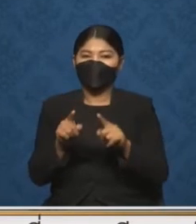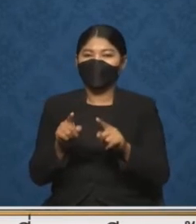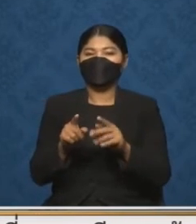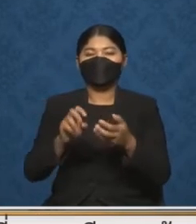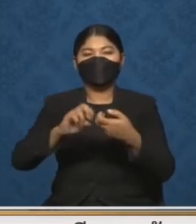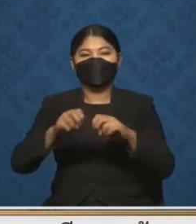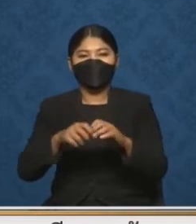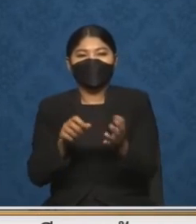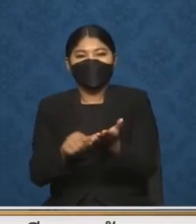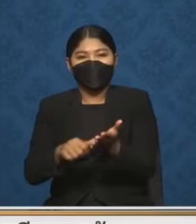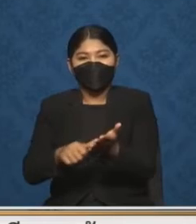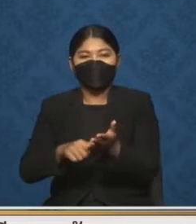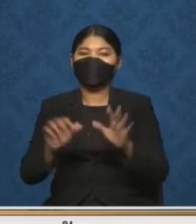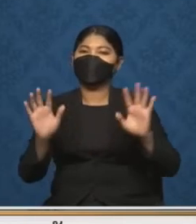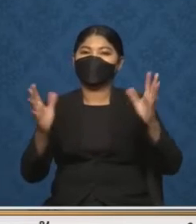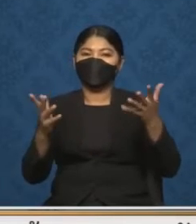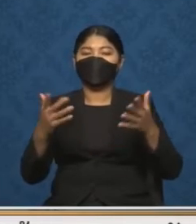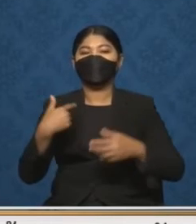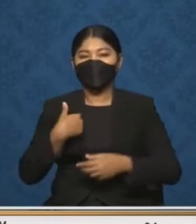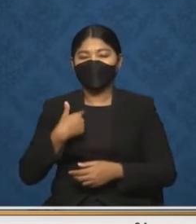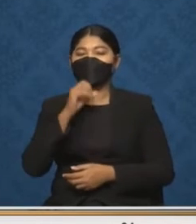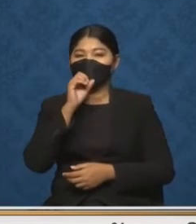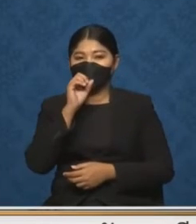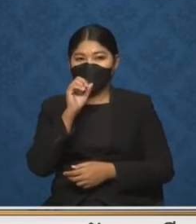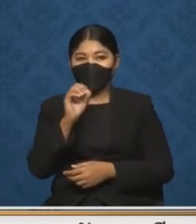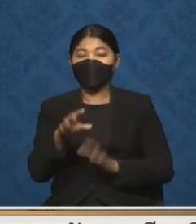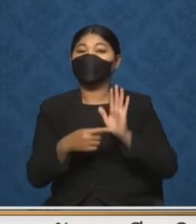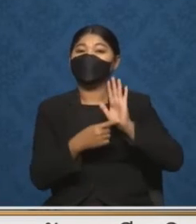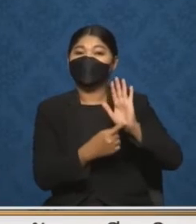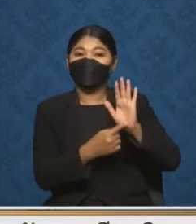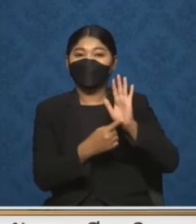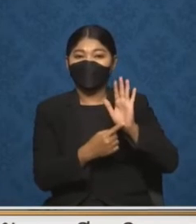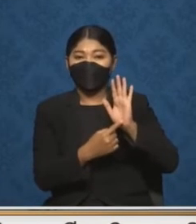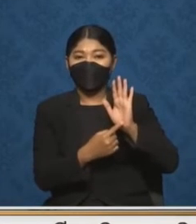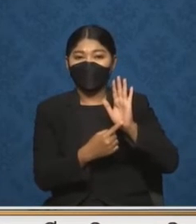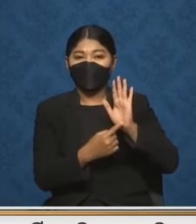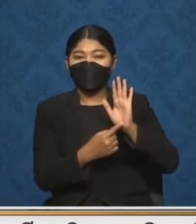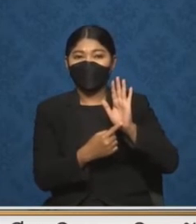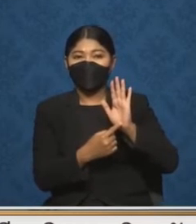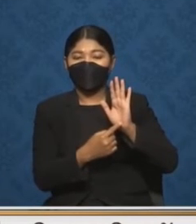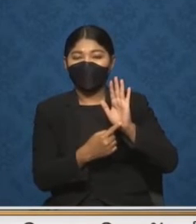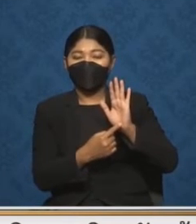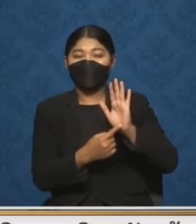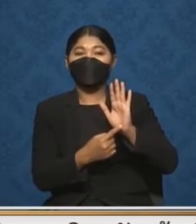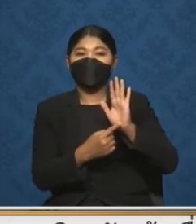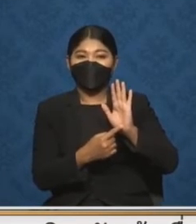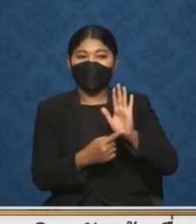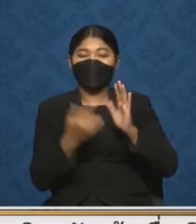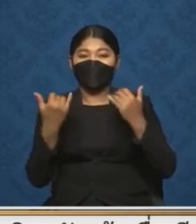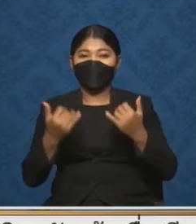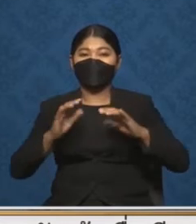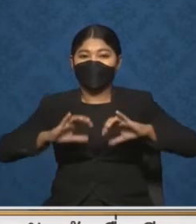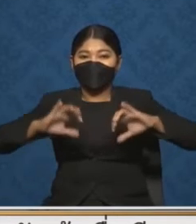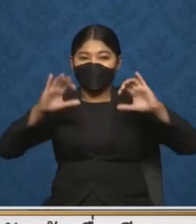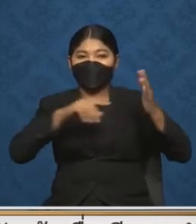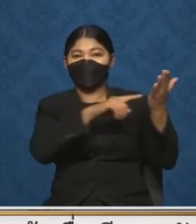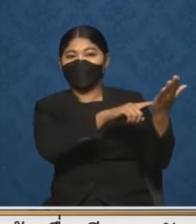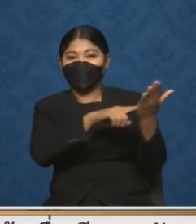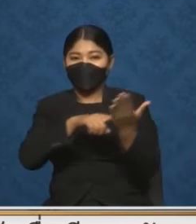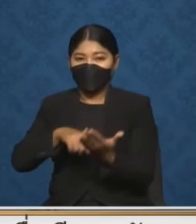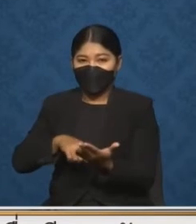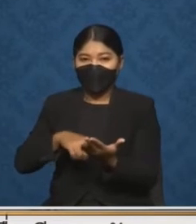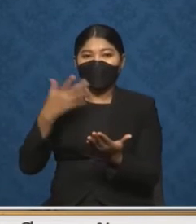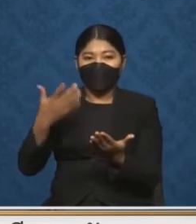วารแ้ข่ายเพ่มเติมผมจขอเรีนว่าอย่างเช่น ยกตัอย่างอย่างเช่นถัดจนี้ไปครั เมื่แลรฐบาได้รเขาเสนอตรนี้